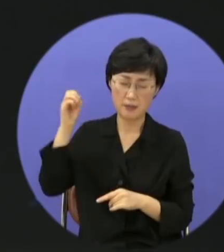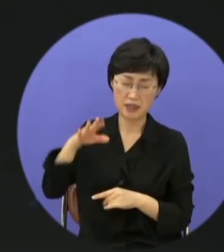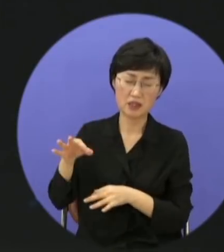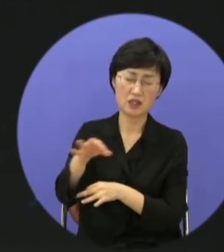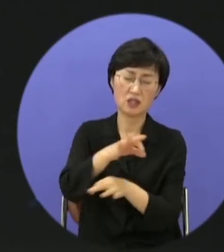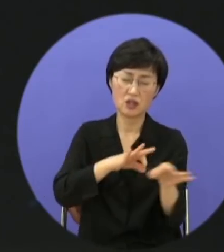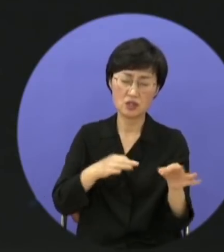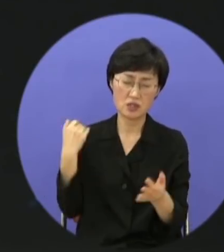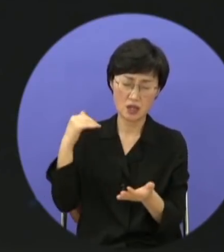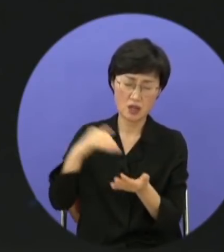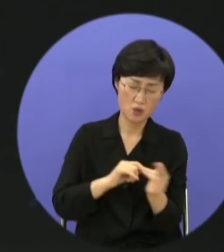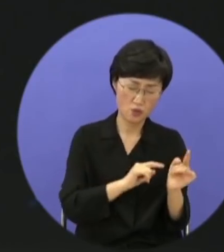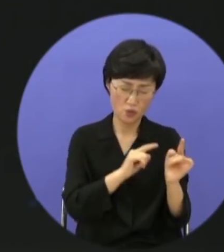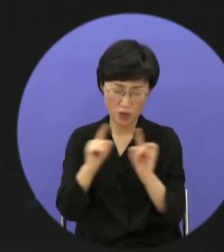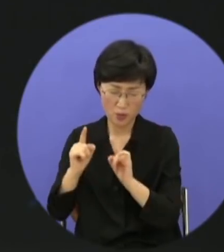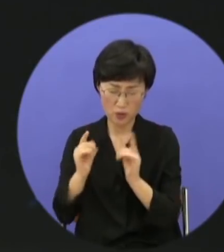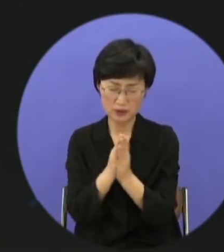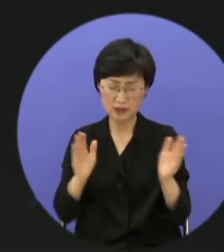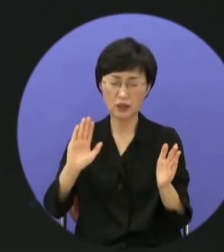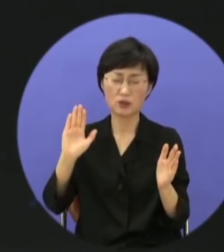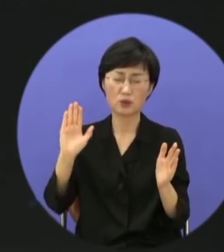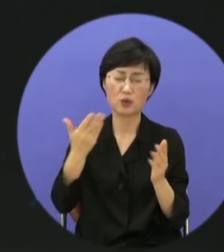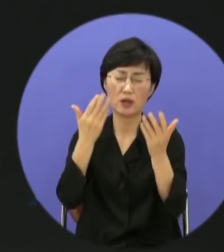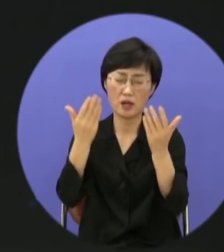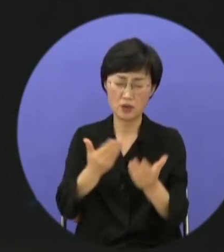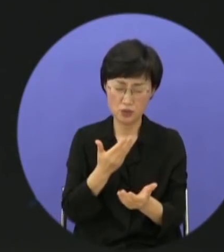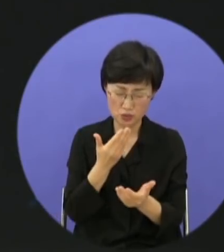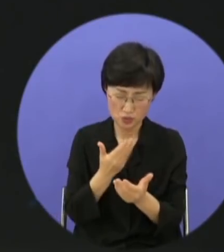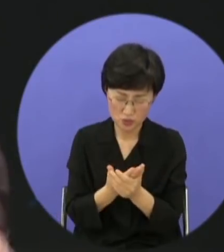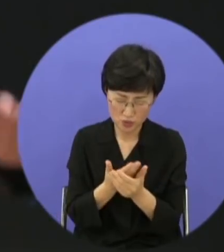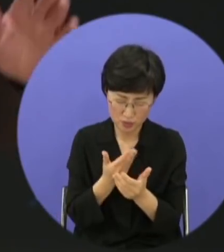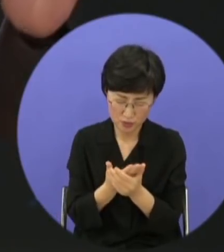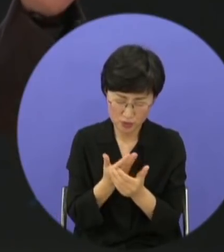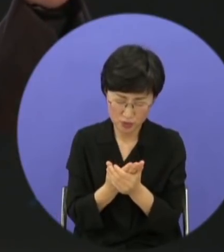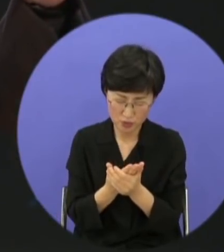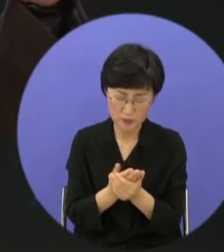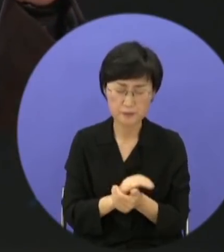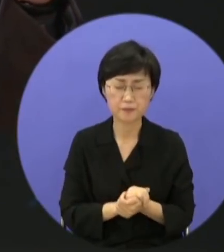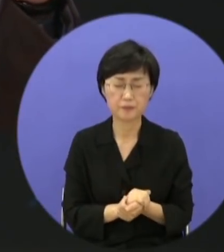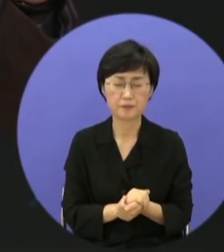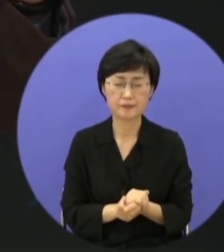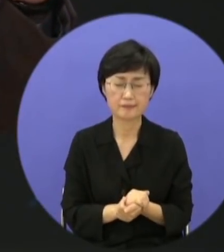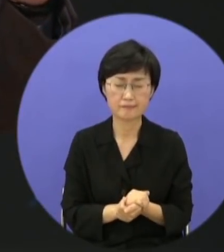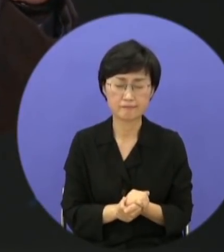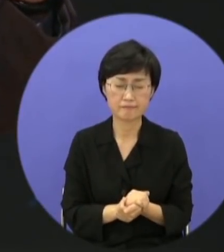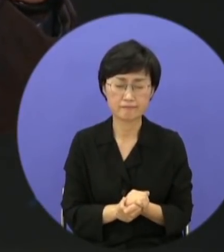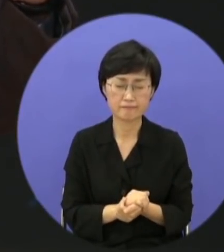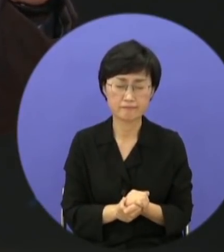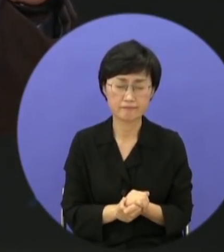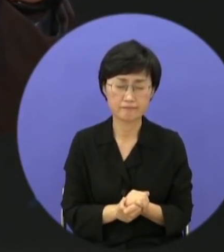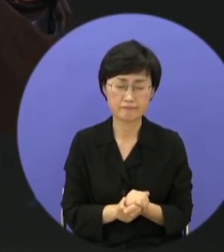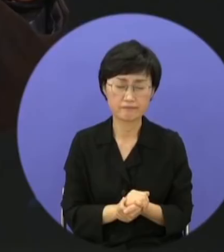회복하는 시작이 되게 하옵소서. And now may this be the start of us restoring the economy of light.